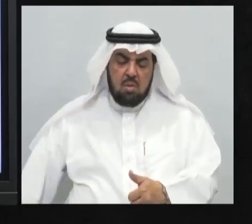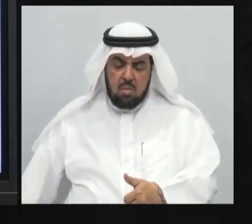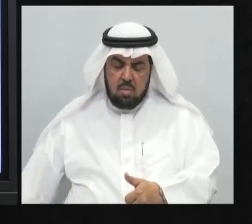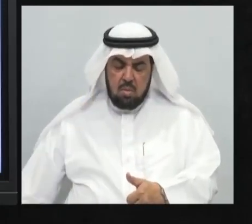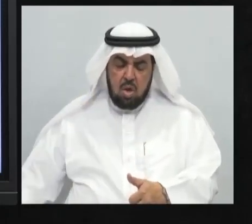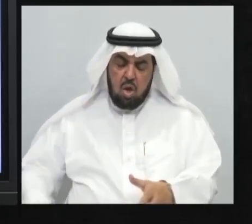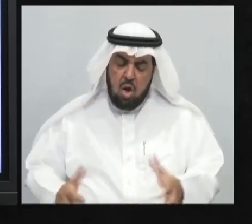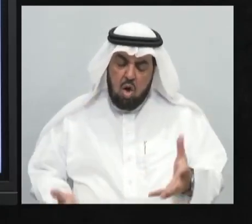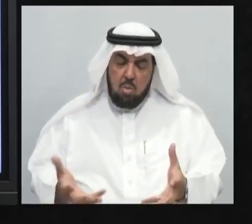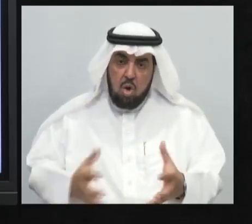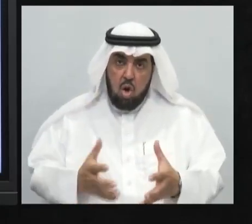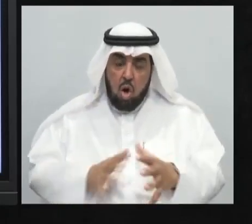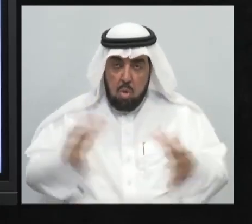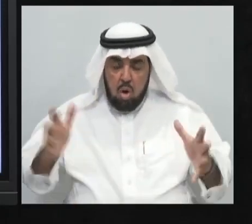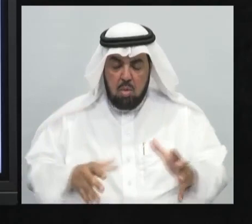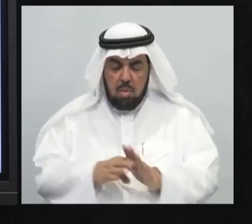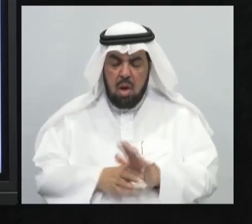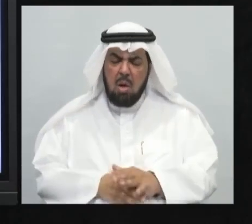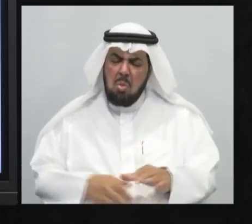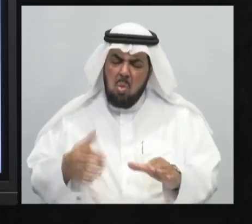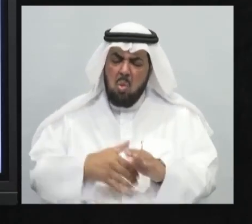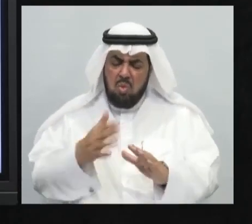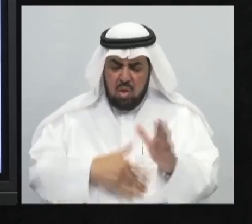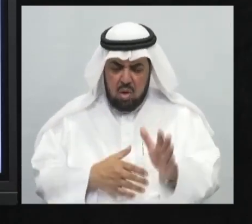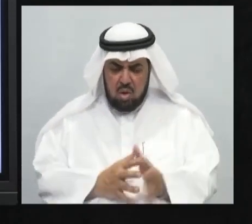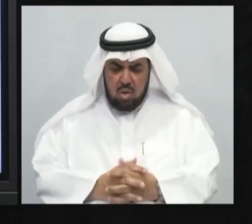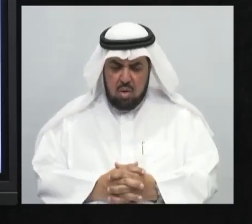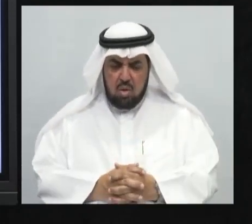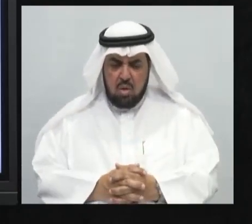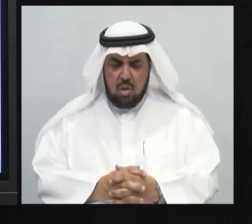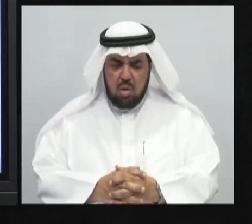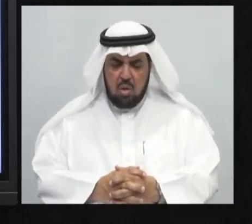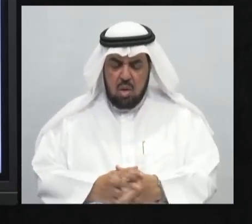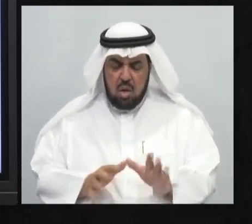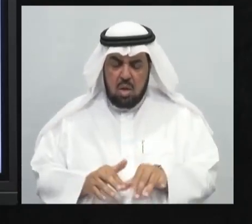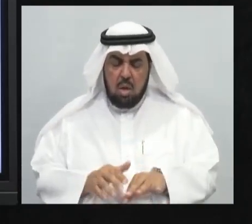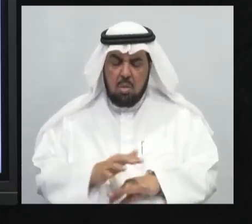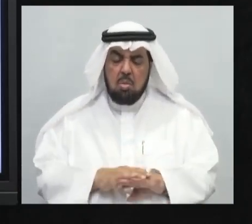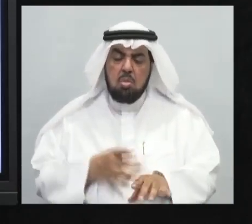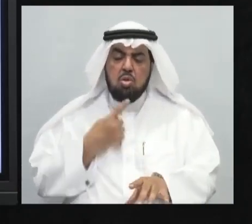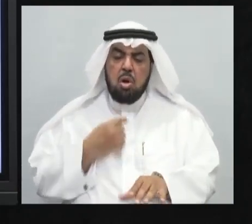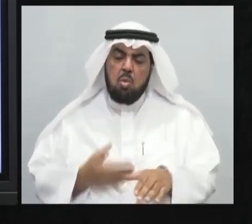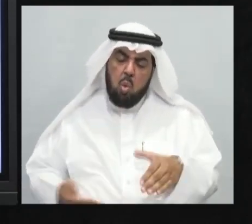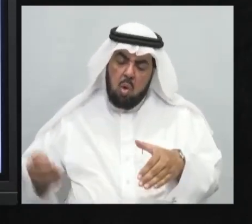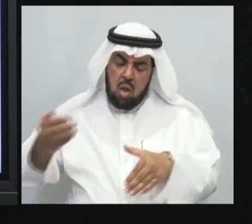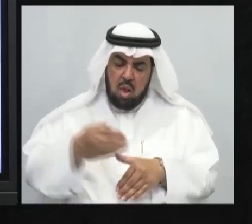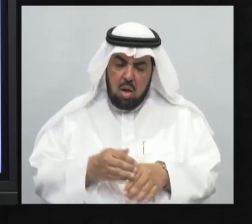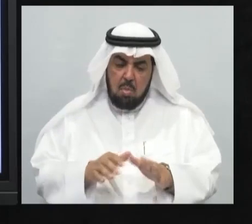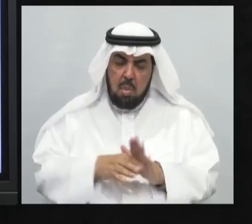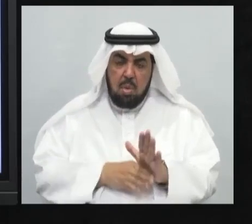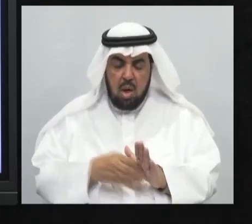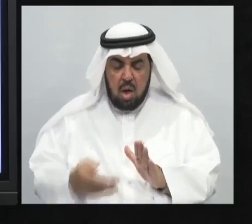اذا كميه كبيره من البيانات لا حاجه لحشوها في التقرير يكتب فقط في كتابه ما يلزم ووضع باقي